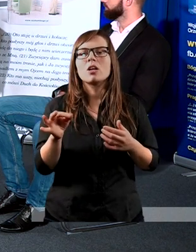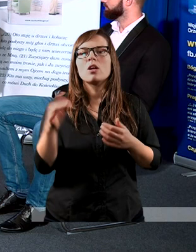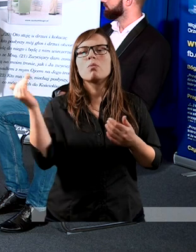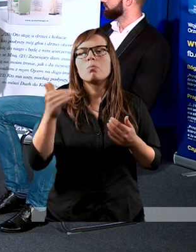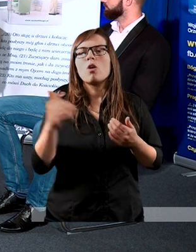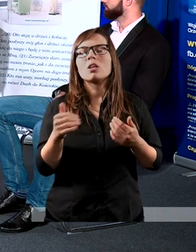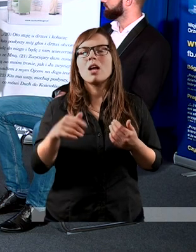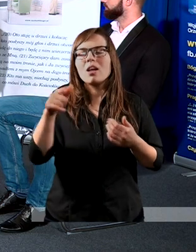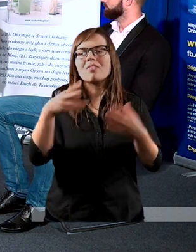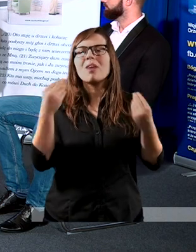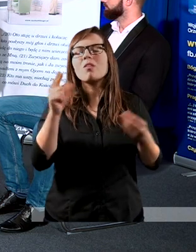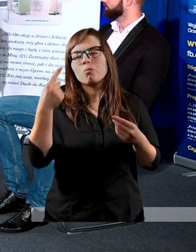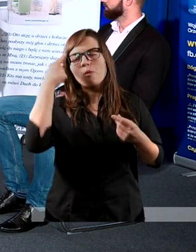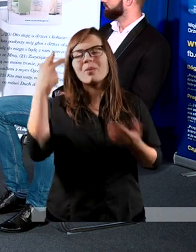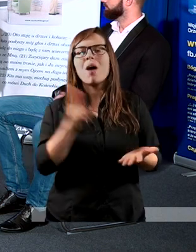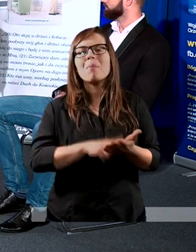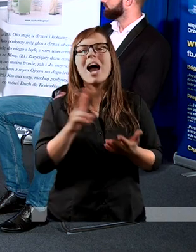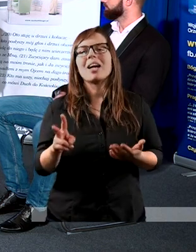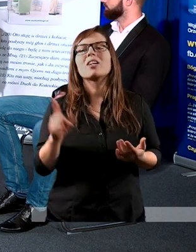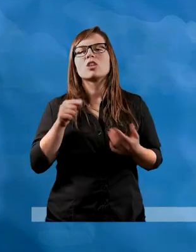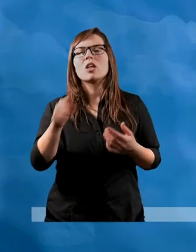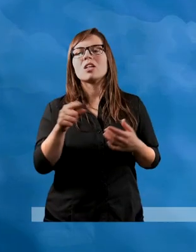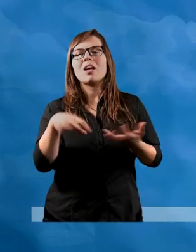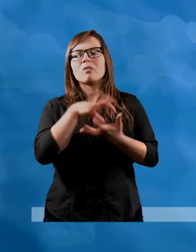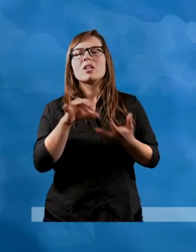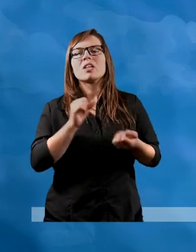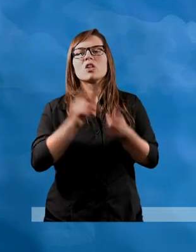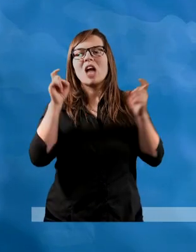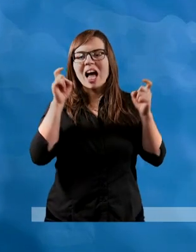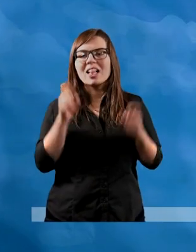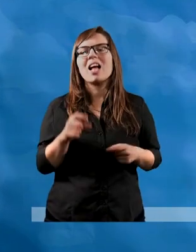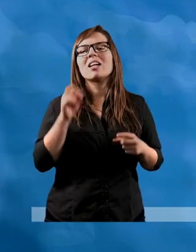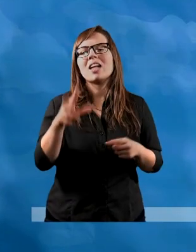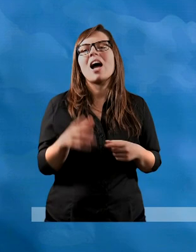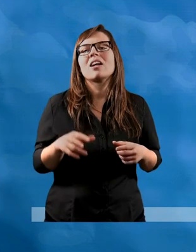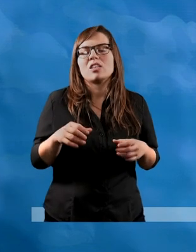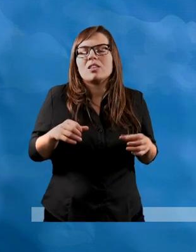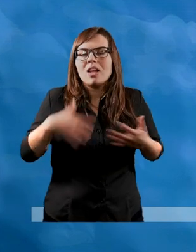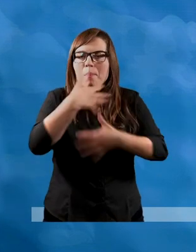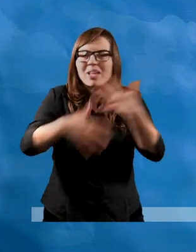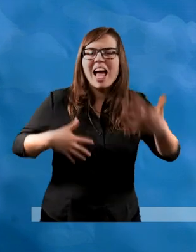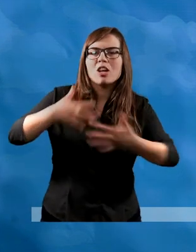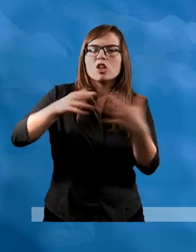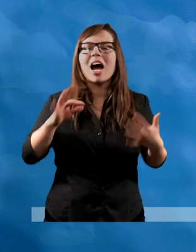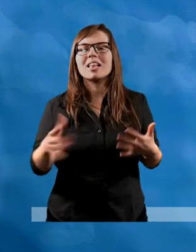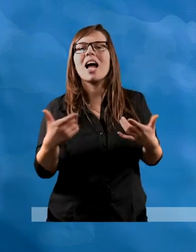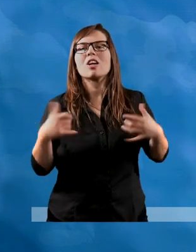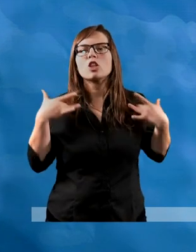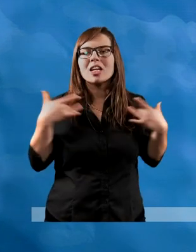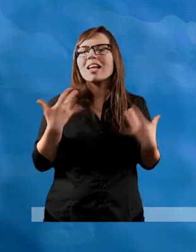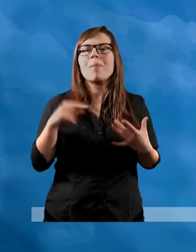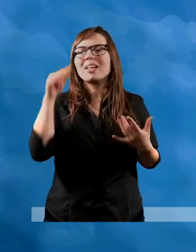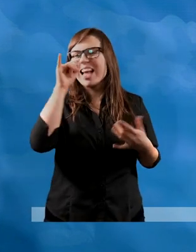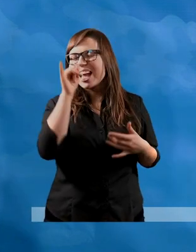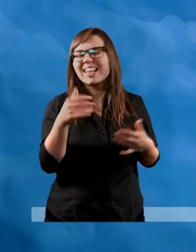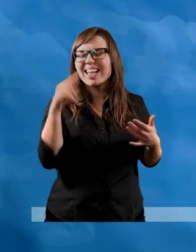pamiętać o tym, o czym wspomniał Marek, że na tym świecie szatan też nieźle miesza. Żyjemy niestety